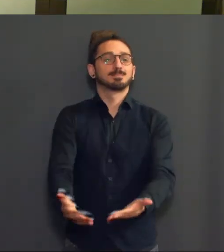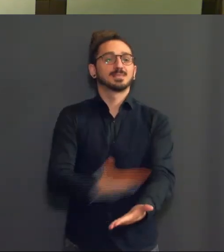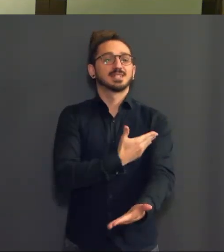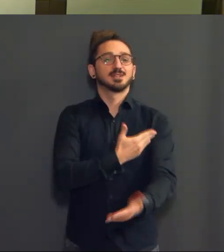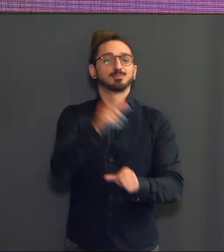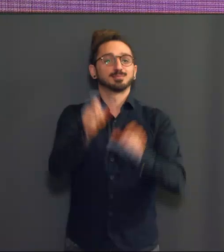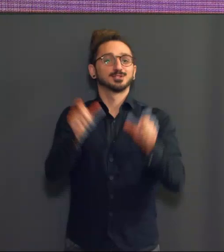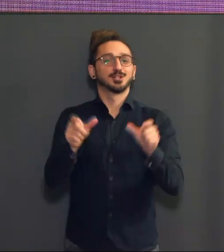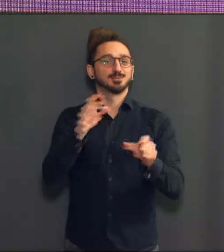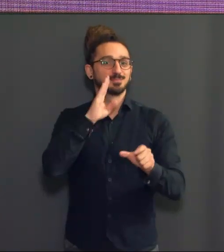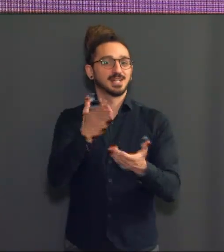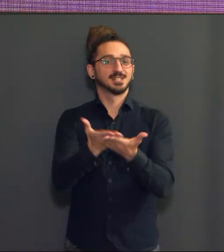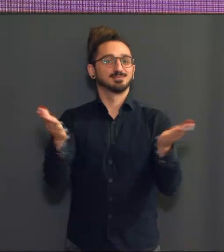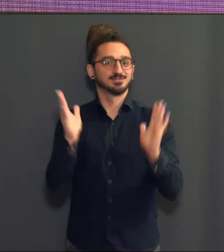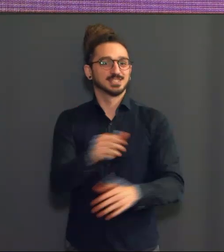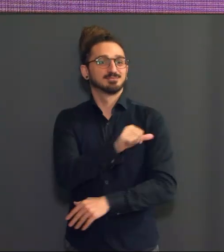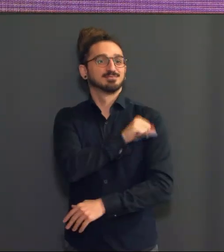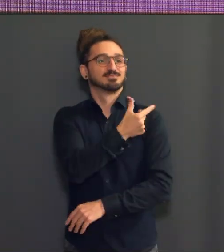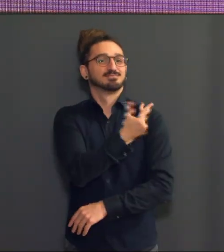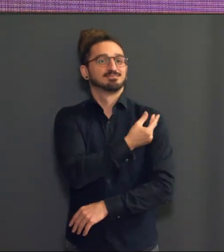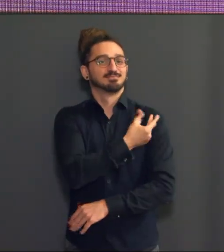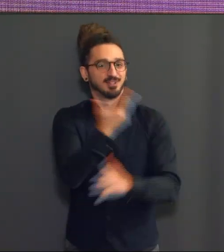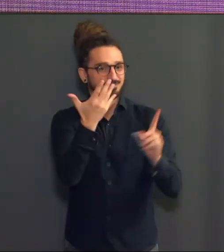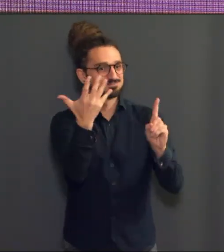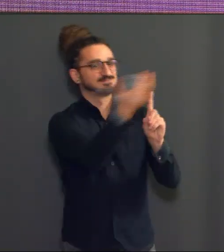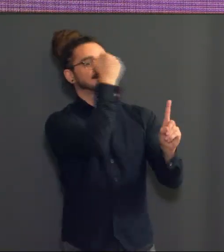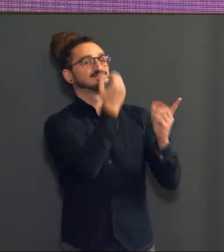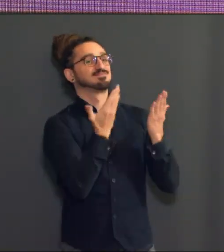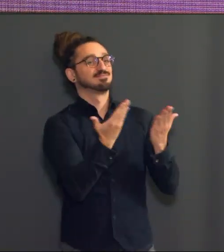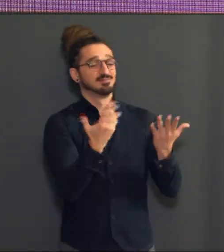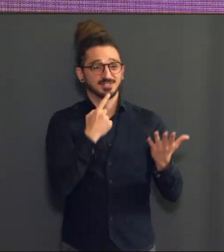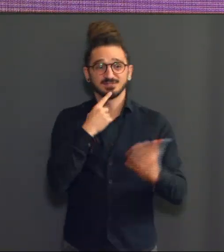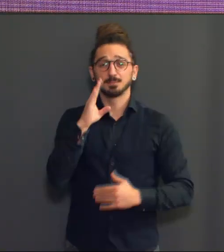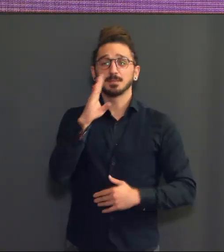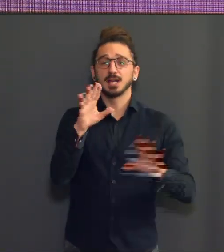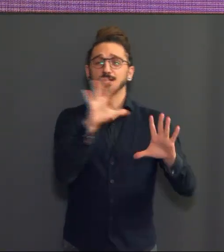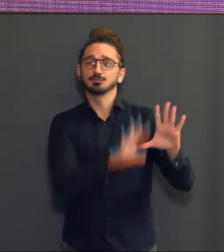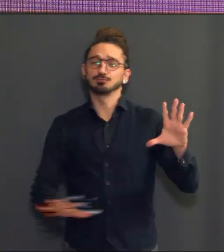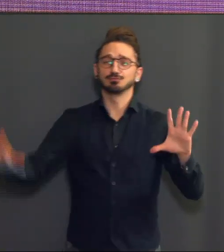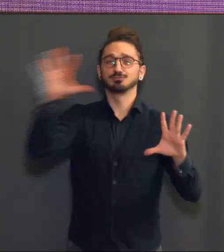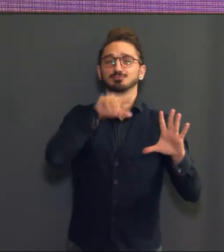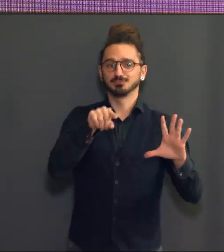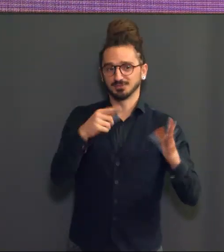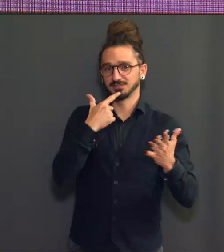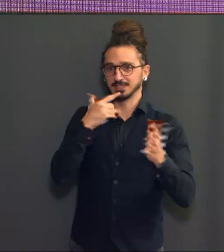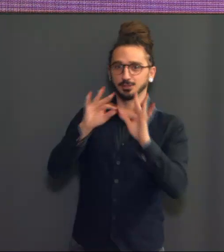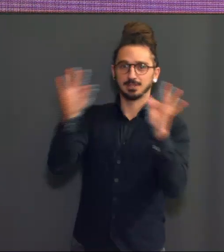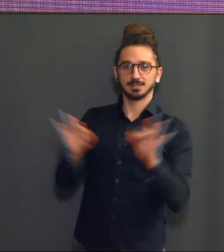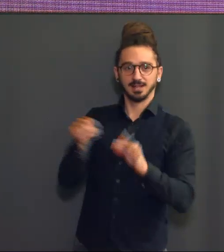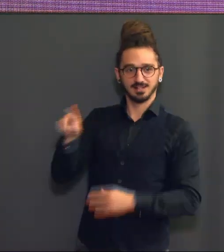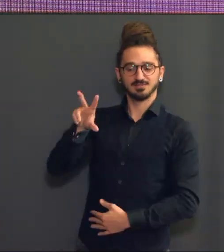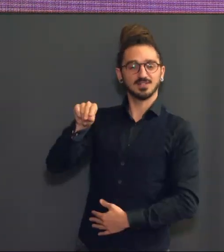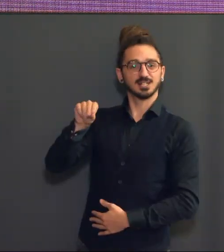Cela porte donc à plus de 20% le taux de vaccination de la population belge. En d'autres